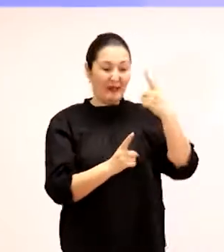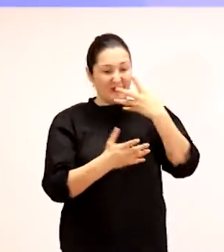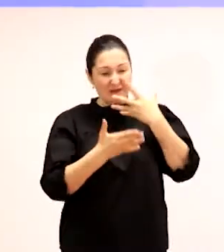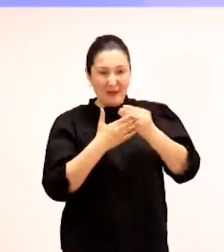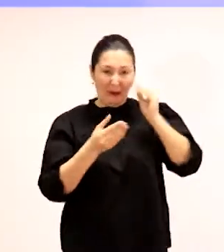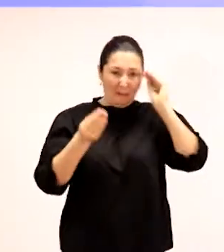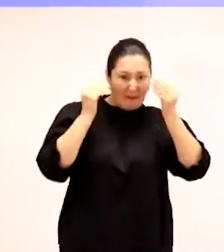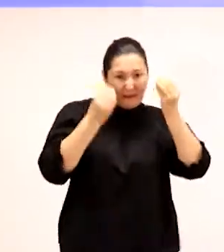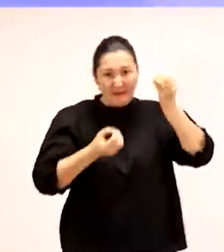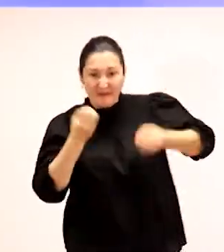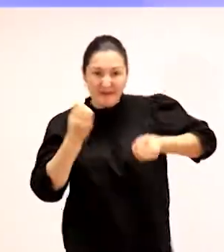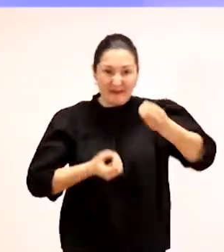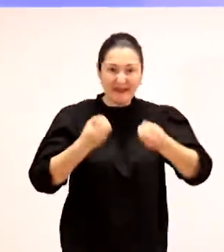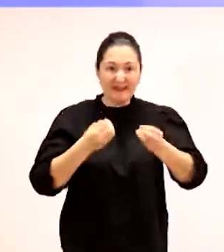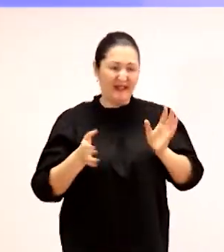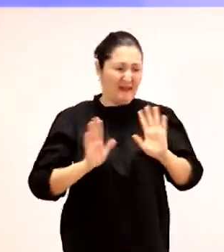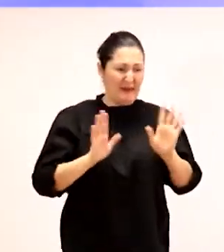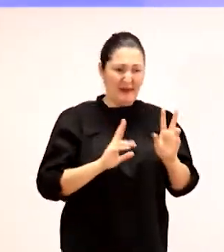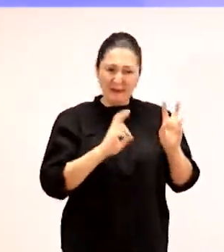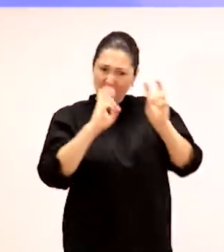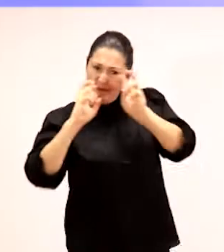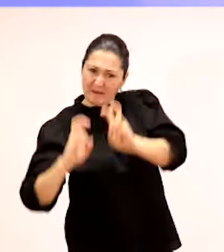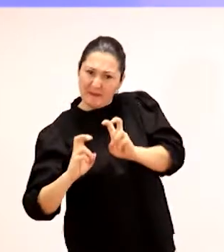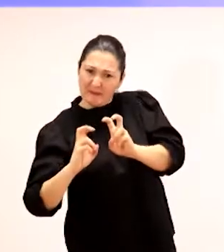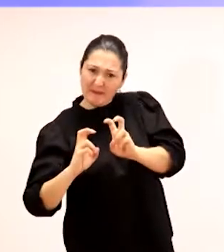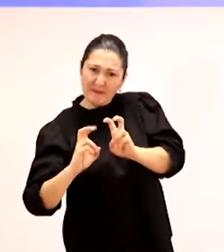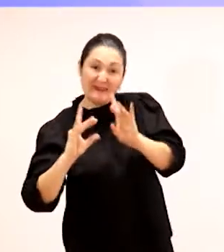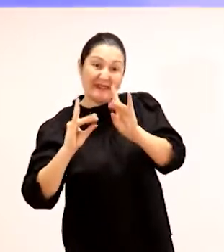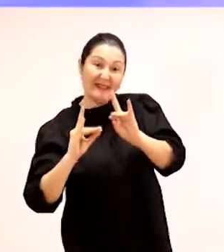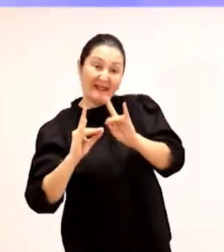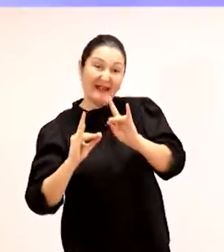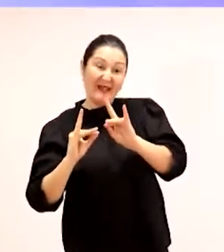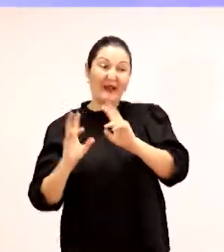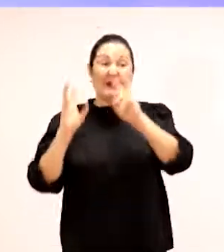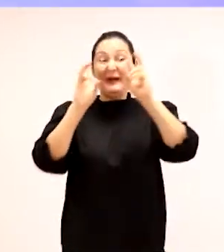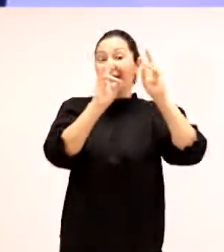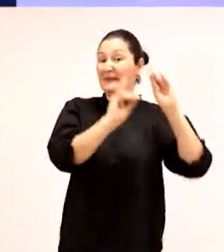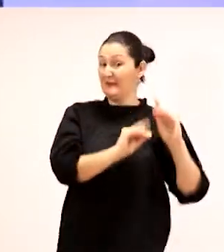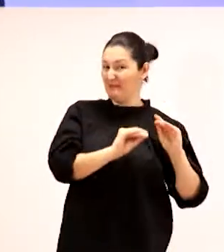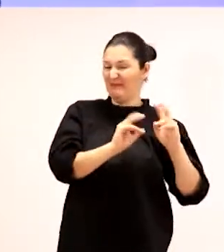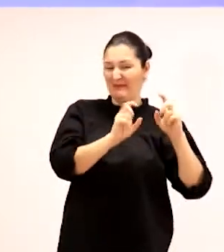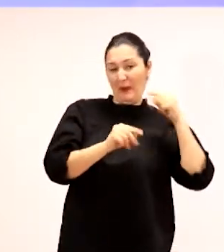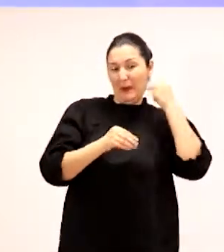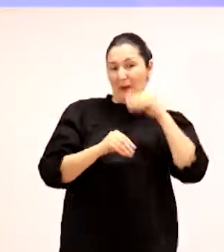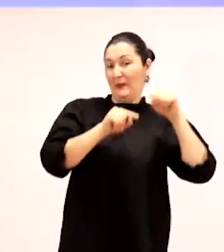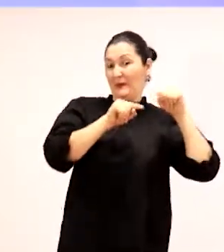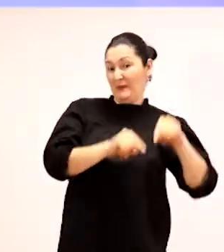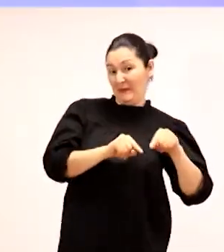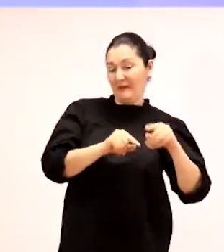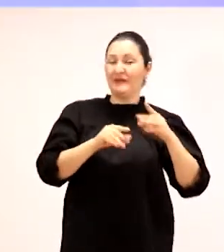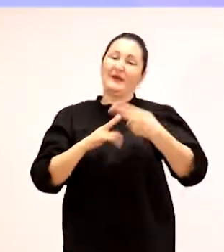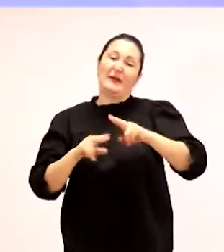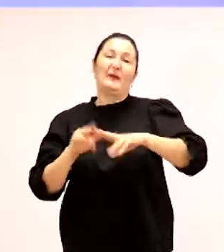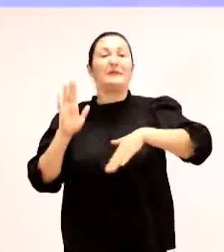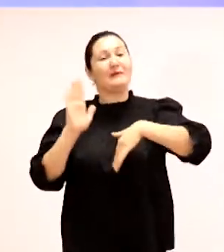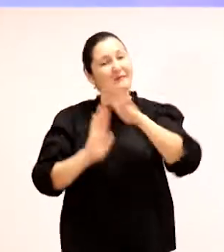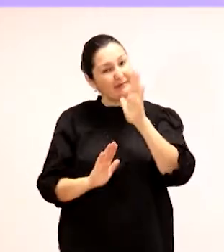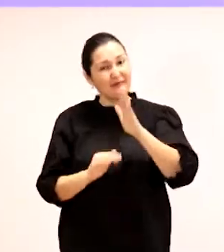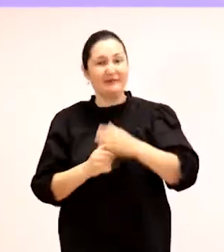Ой. Нет, на том стуле лучше было. Ой. Вот. Вот здесь